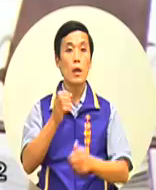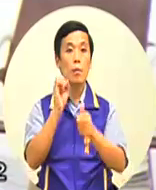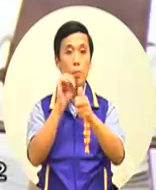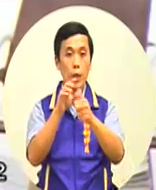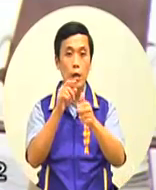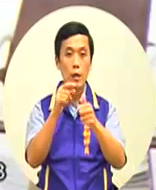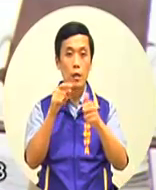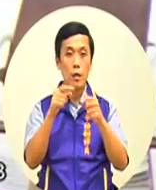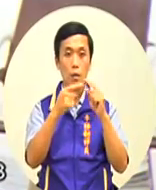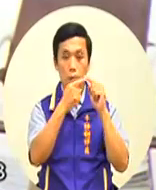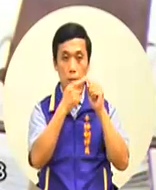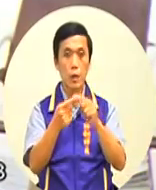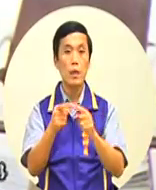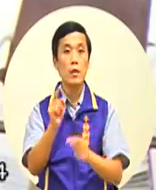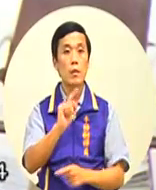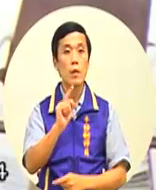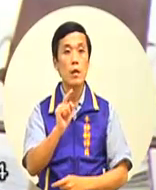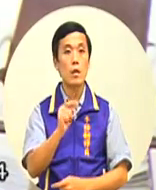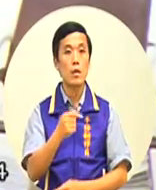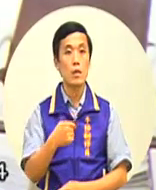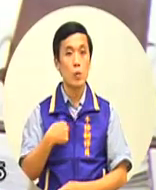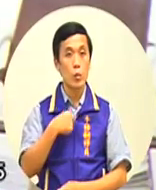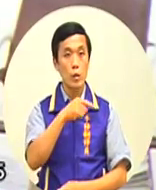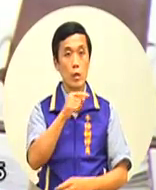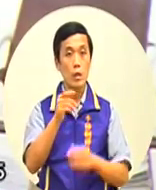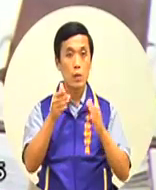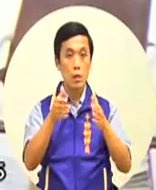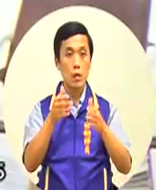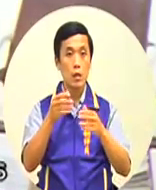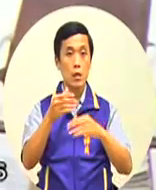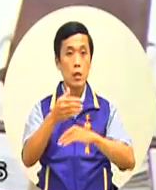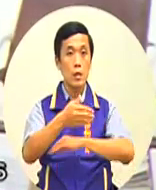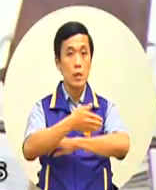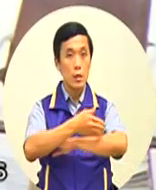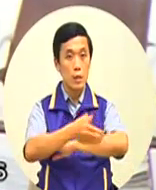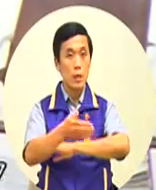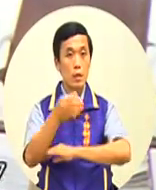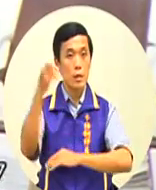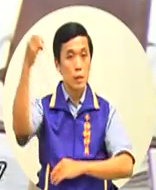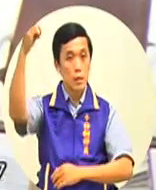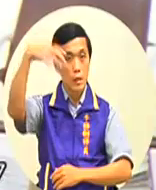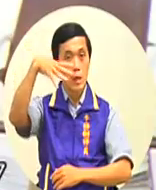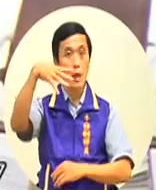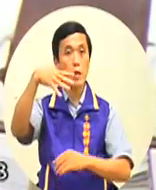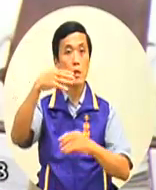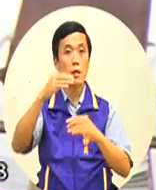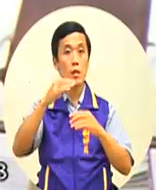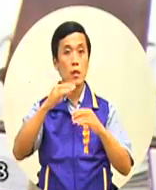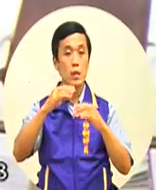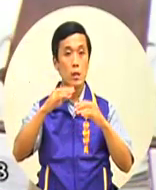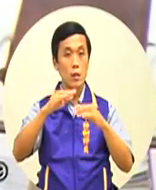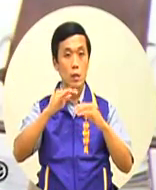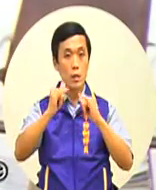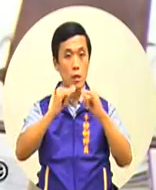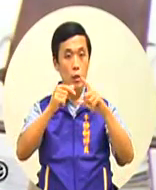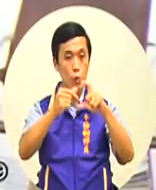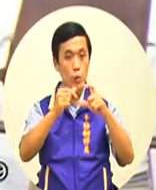讲，就说我们的正阳社区发展协会，我刚刚不是说你